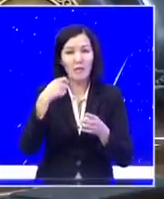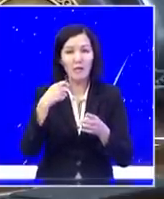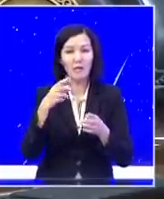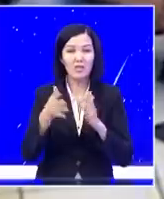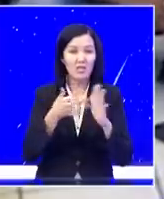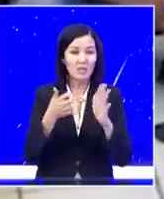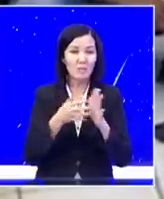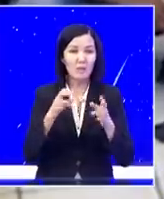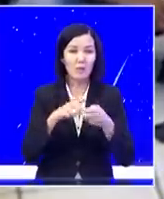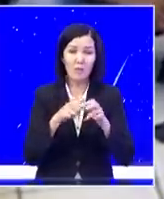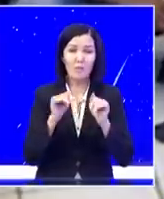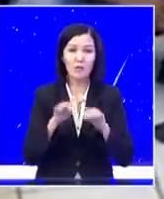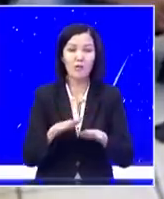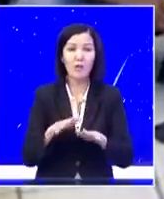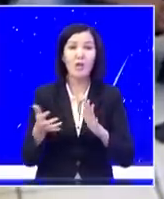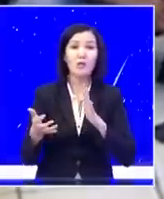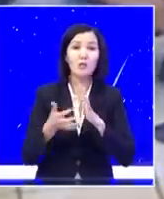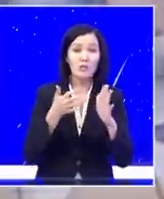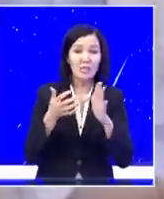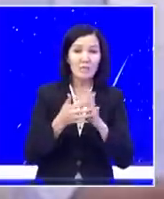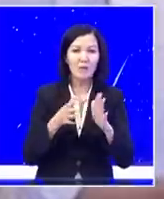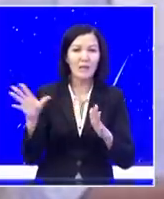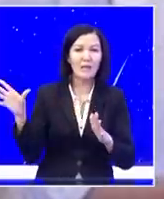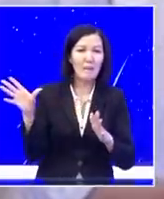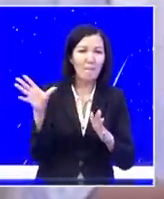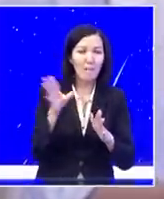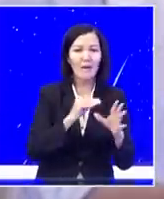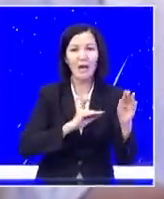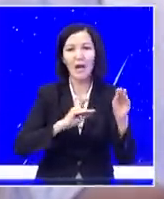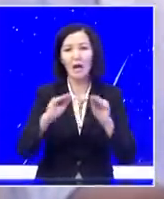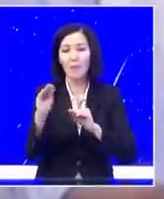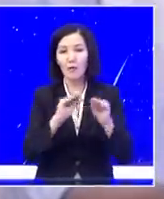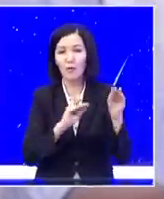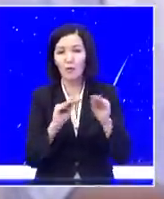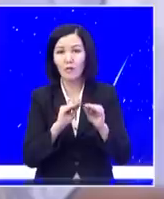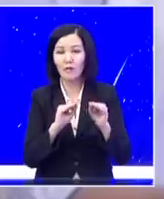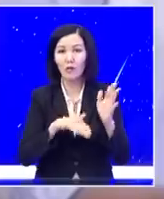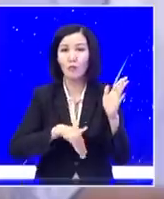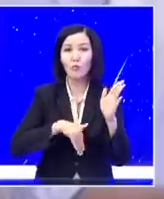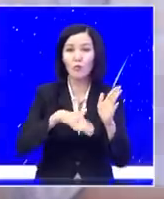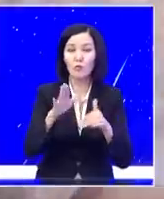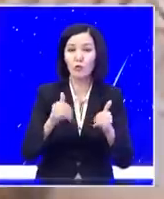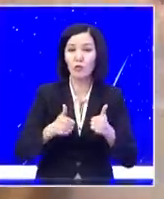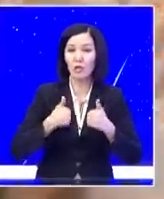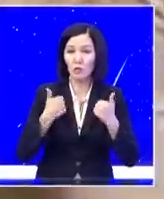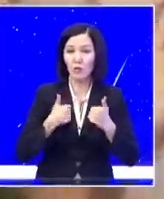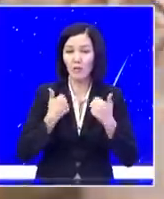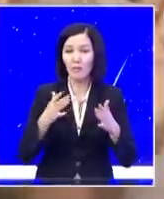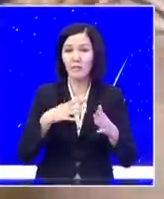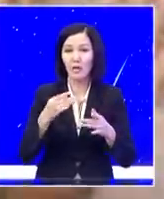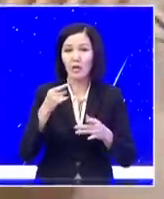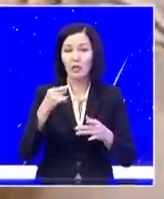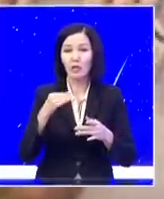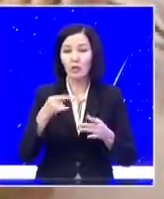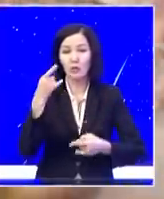шешу керек. Сол жетіспеген жоқ дүниелерді түгендеуге орнын толтыруға шындап кірісті. Жетісу телеарнасын аймақ